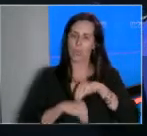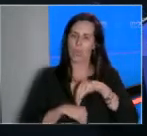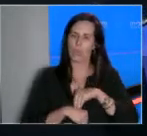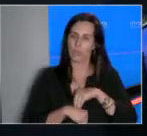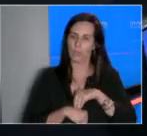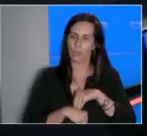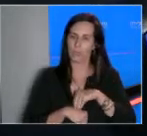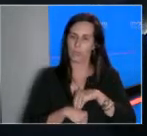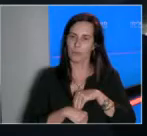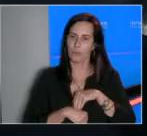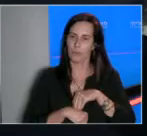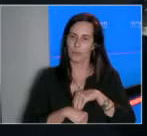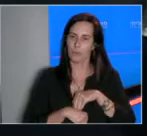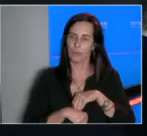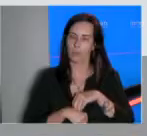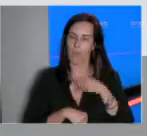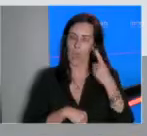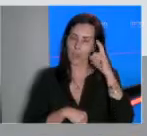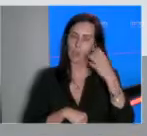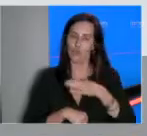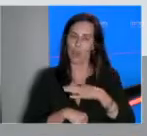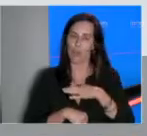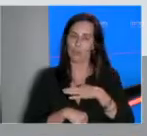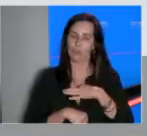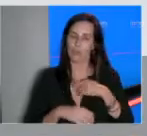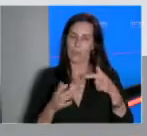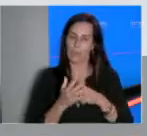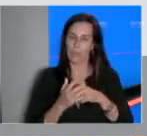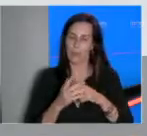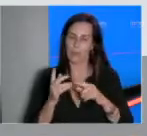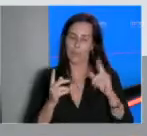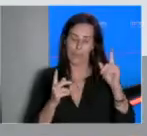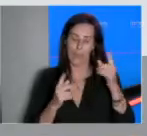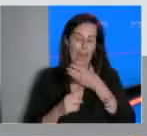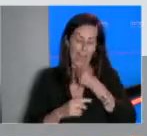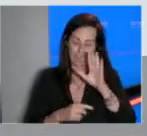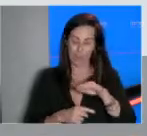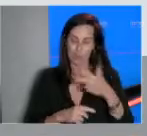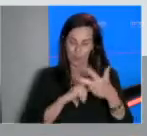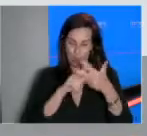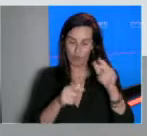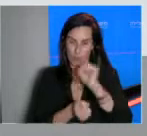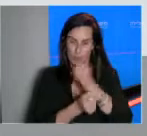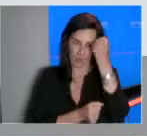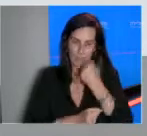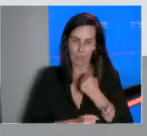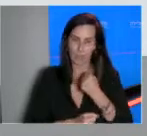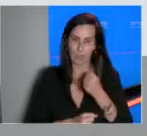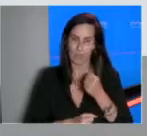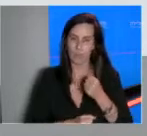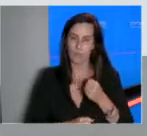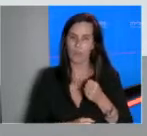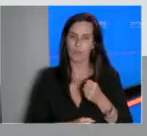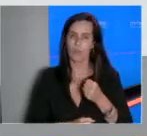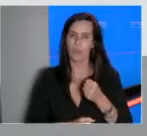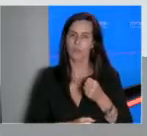נפש, ואחת הדאגות שלי, בעקבות מקרה עברה ואישם וגם ג'ומעה, שמקום ימצאו לא